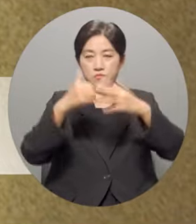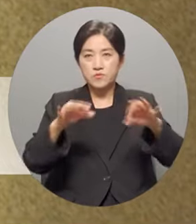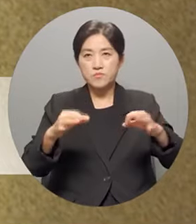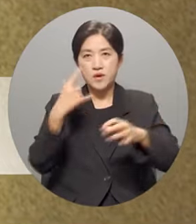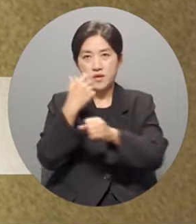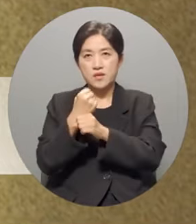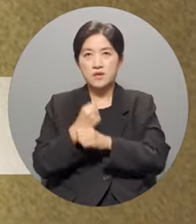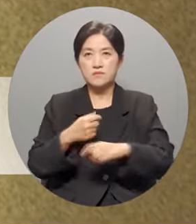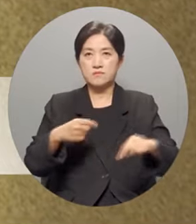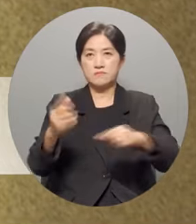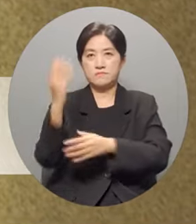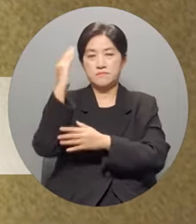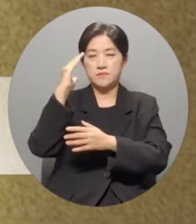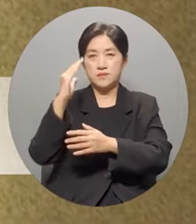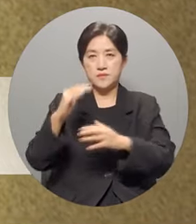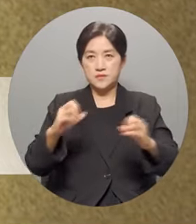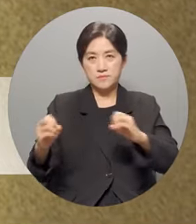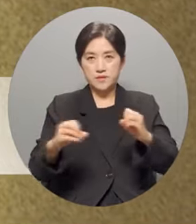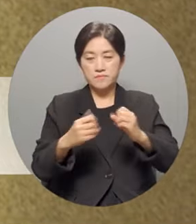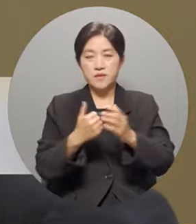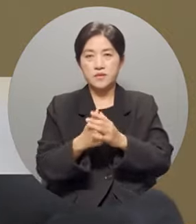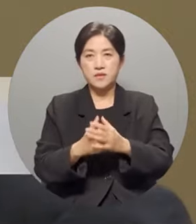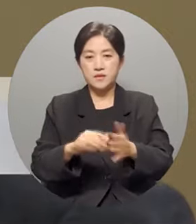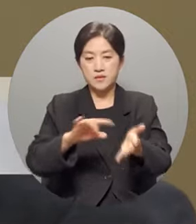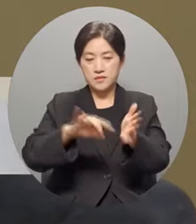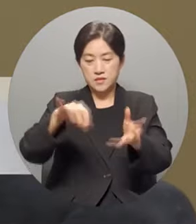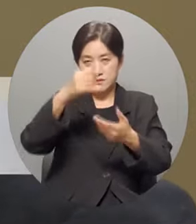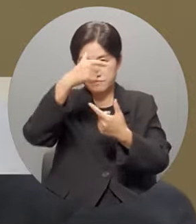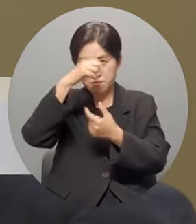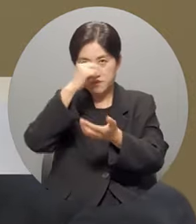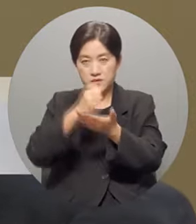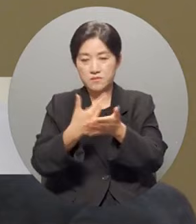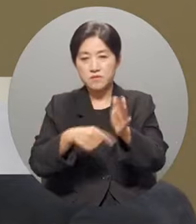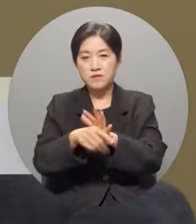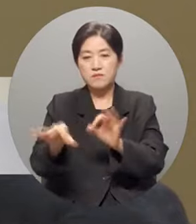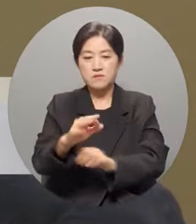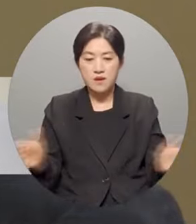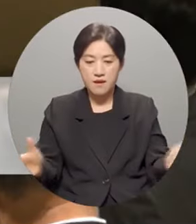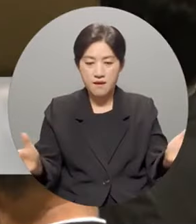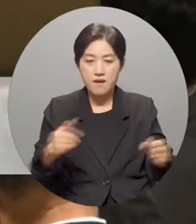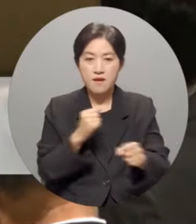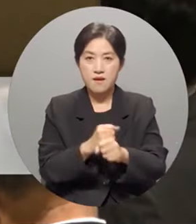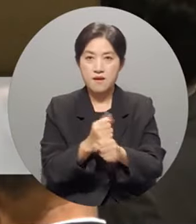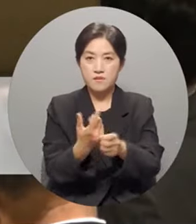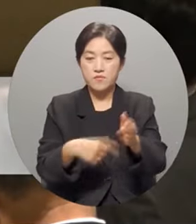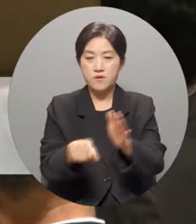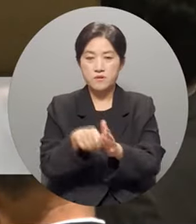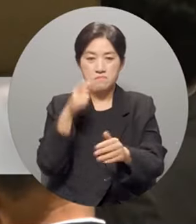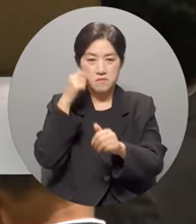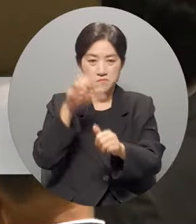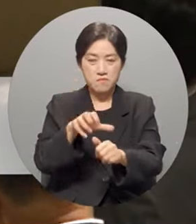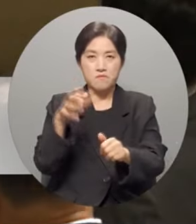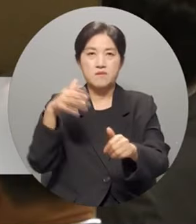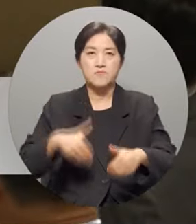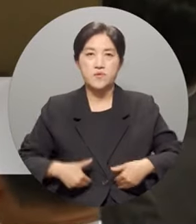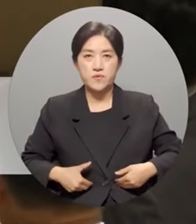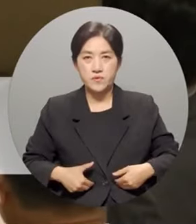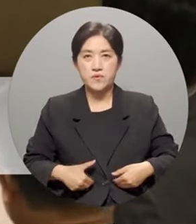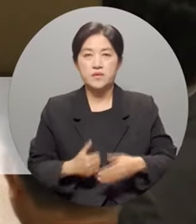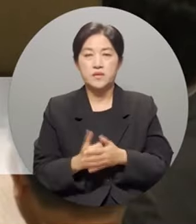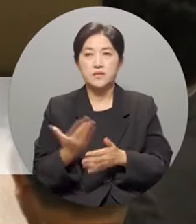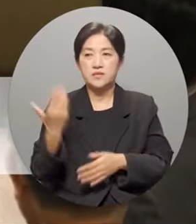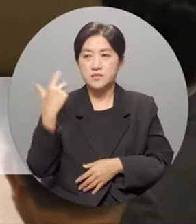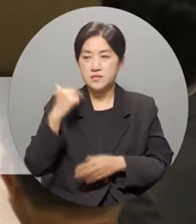심포지움에서 안정적인 세수를 확보하려면 경제 활력을 높여야 하고이를 위해 규제 완화가 필요하다면서